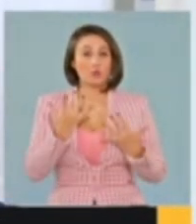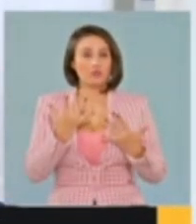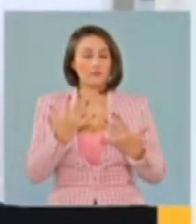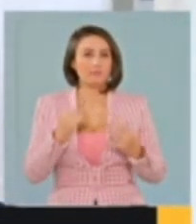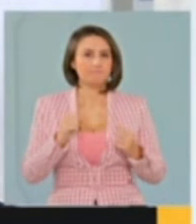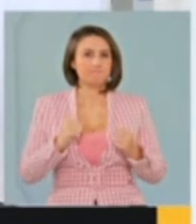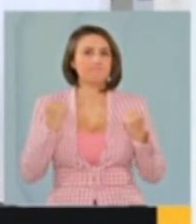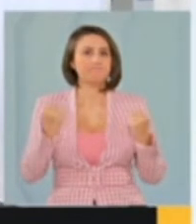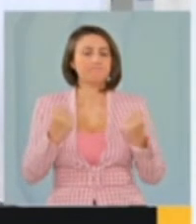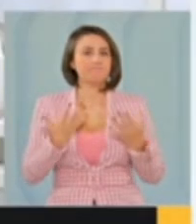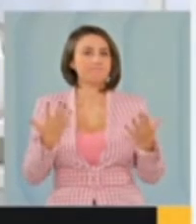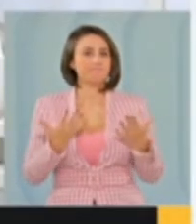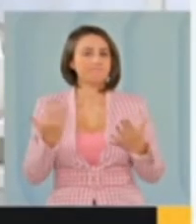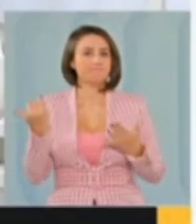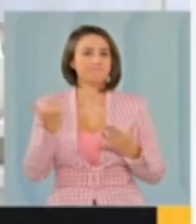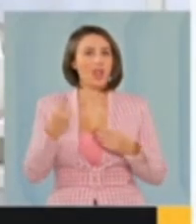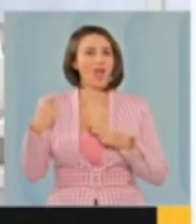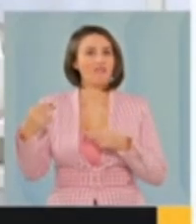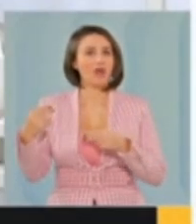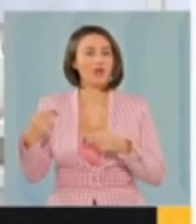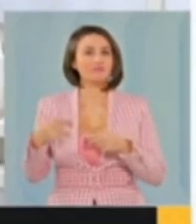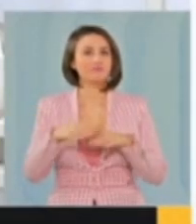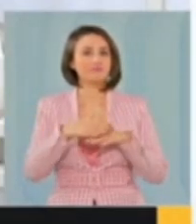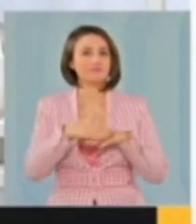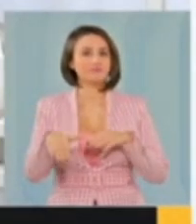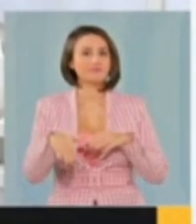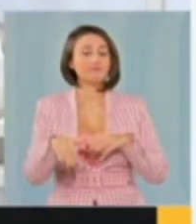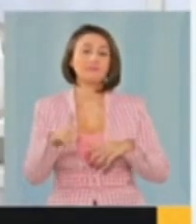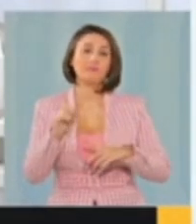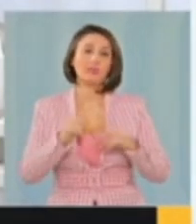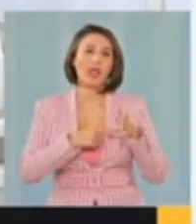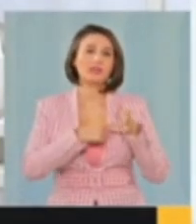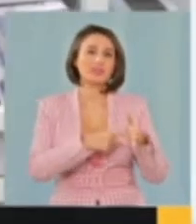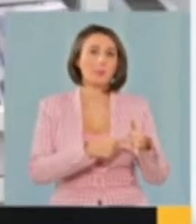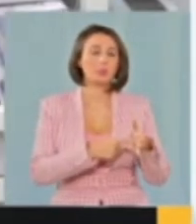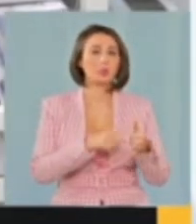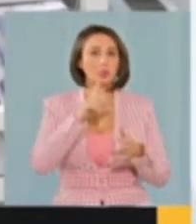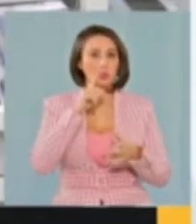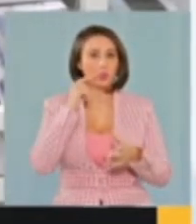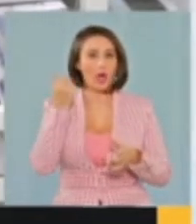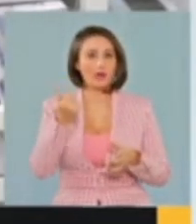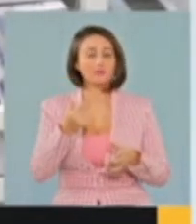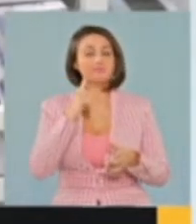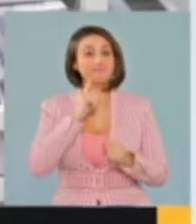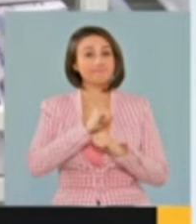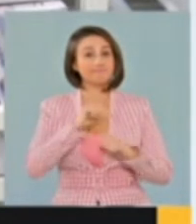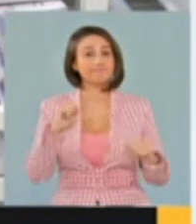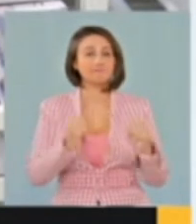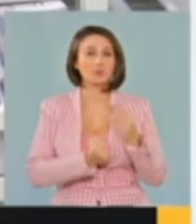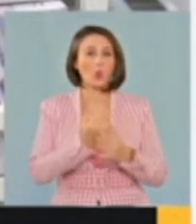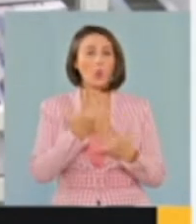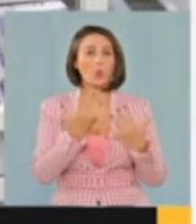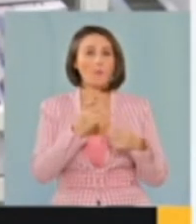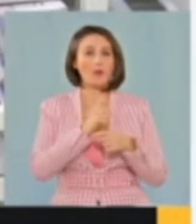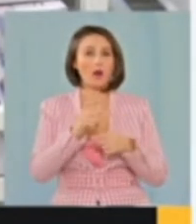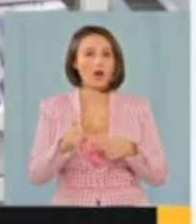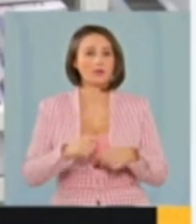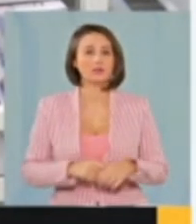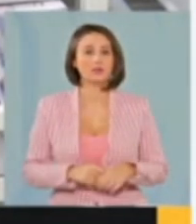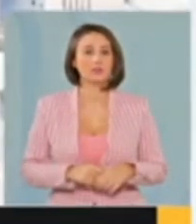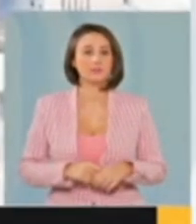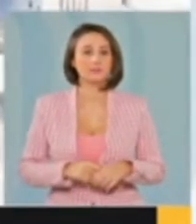cifre alarmante care vin din afara granițelor. De pildă, în Ungaria a explodat din nou numărul de